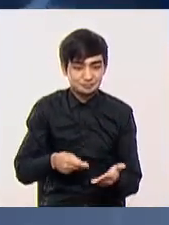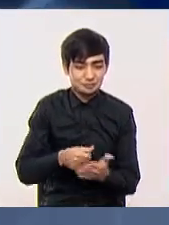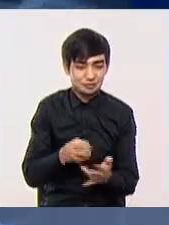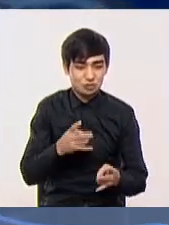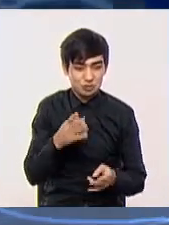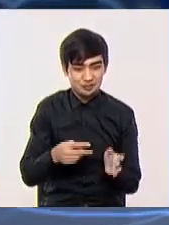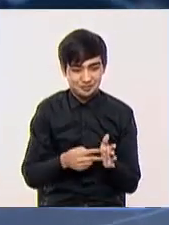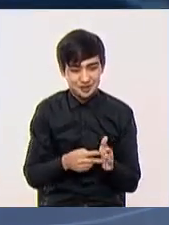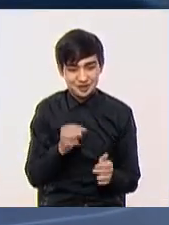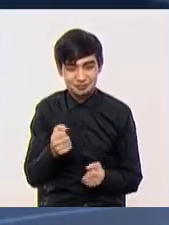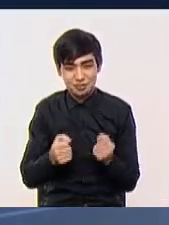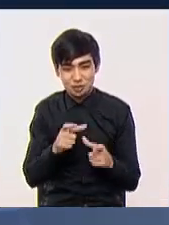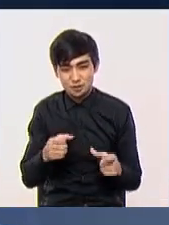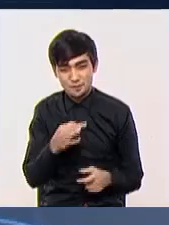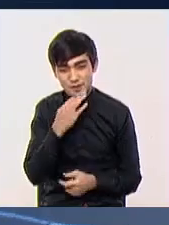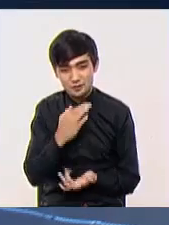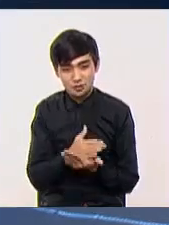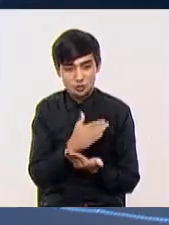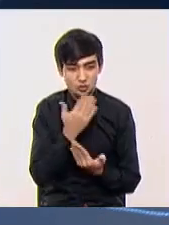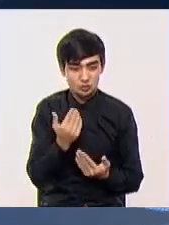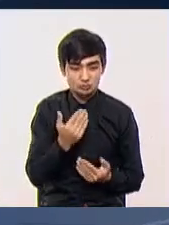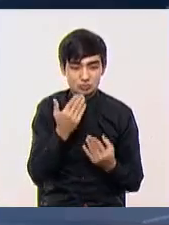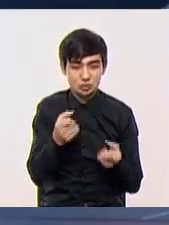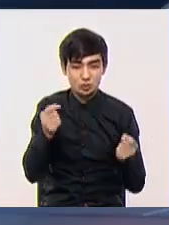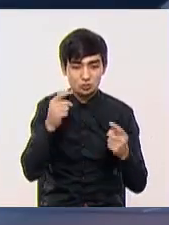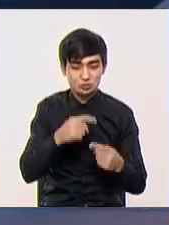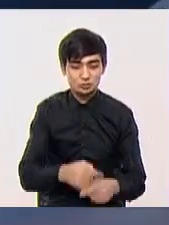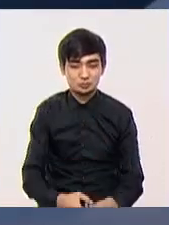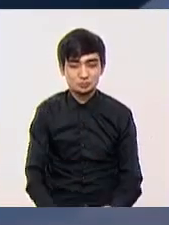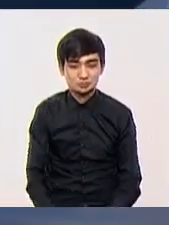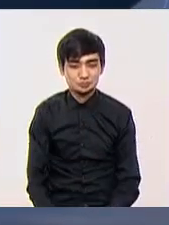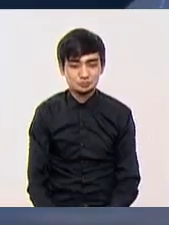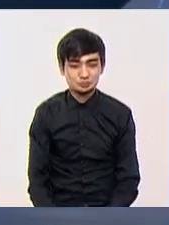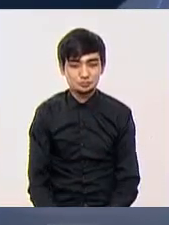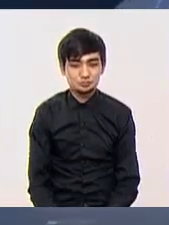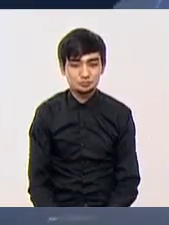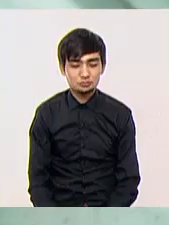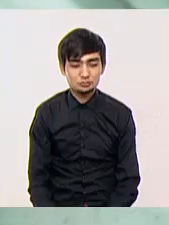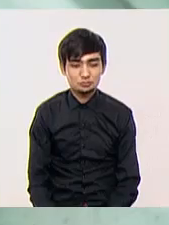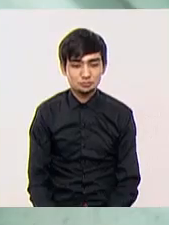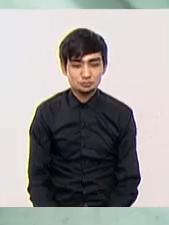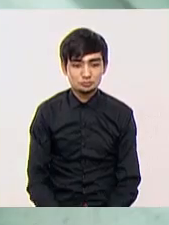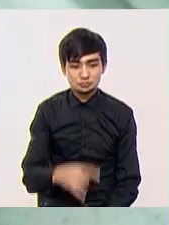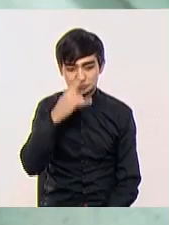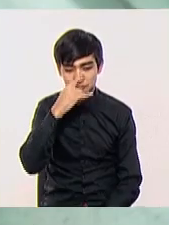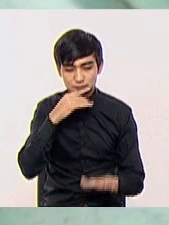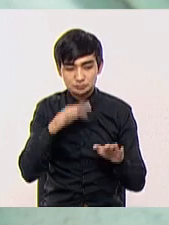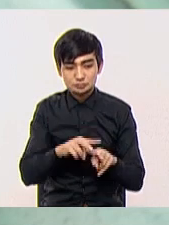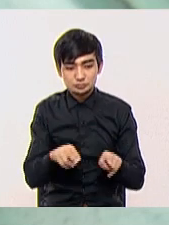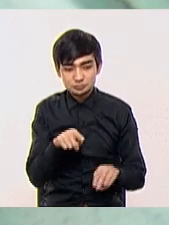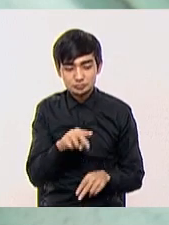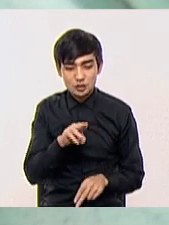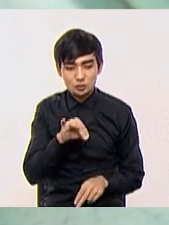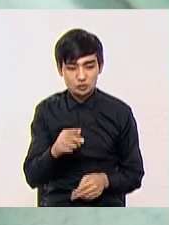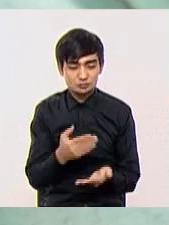жолға жүргізушілердің көңілі тола ма? Өмір Серікбекұлы сұрап көрді. Қазақстан бойынша осындай